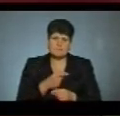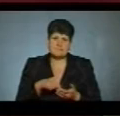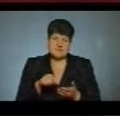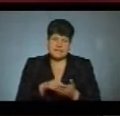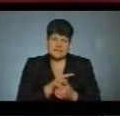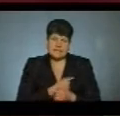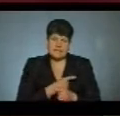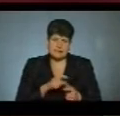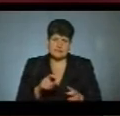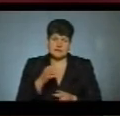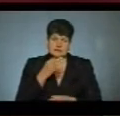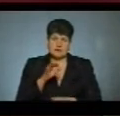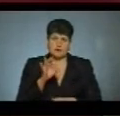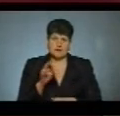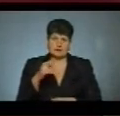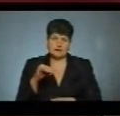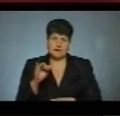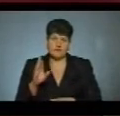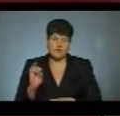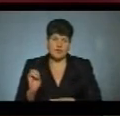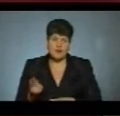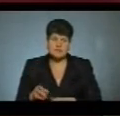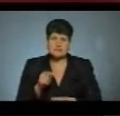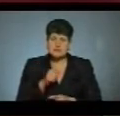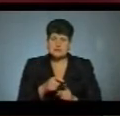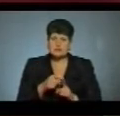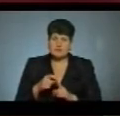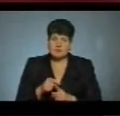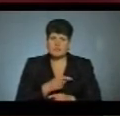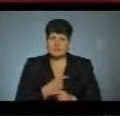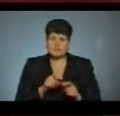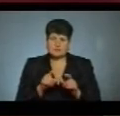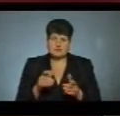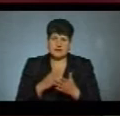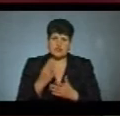цього відділення Ольга Дивоняк. За її словами, також у медзакладі